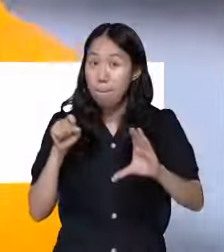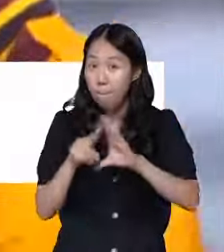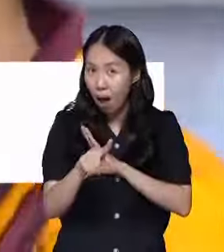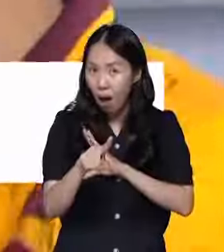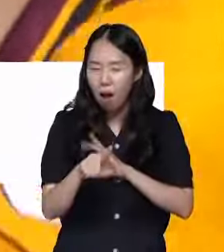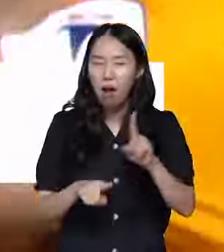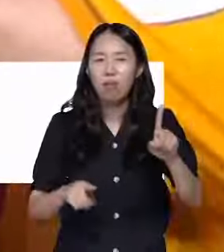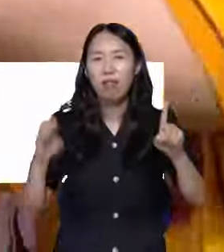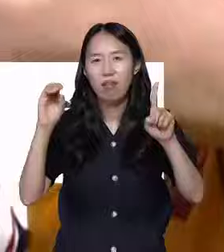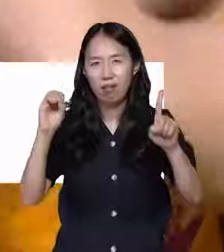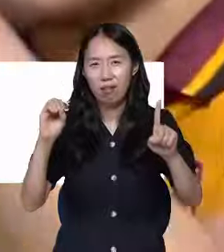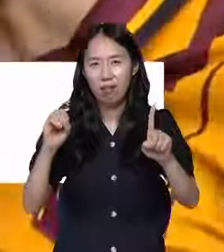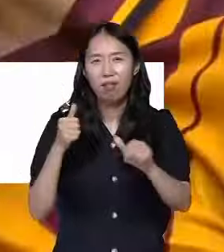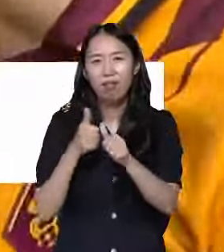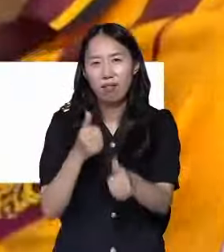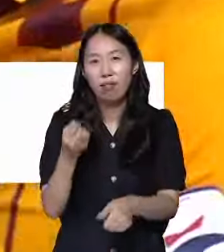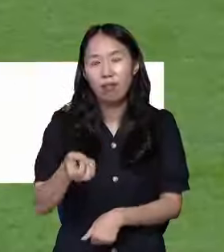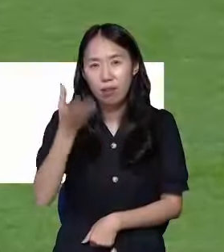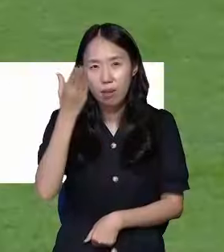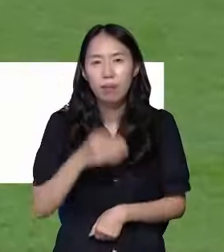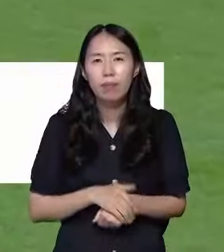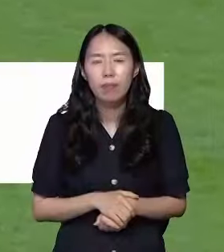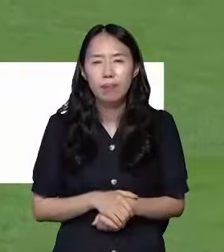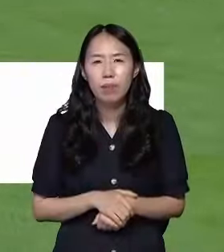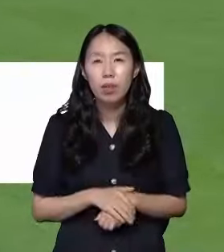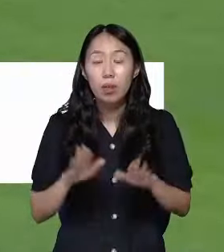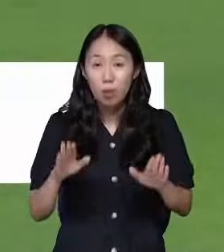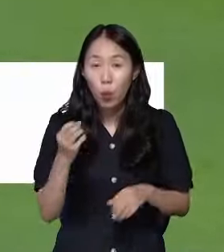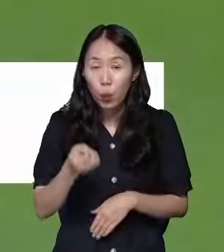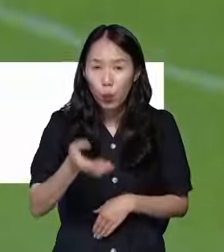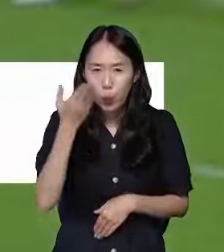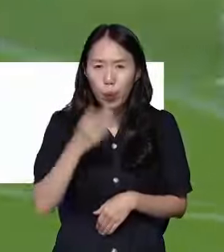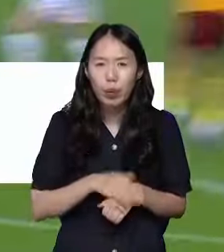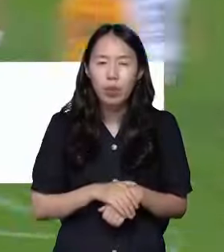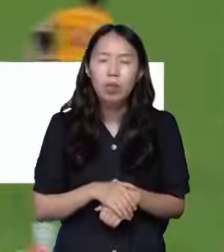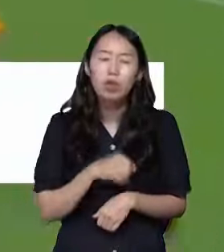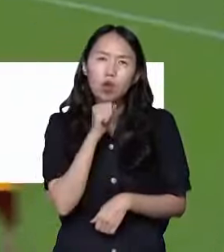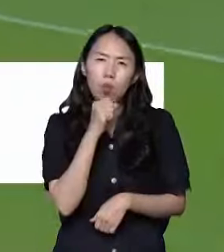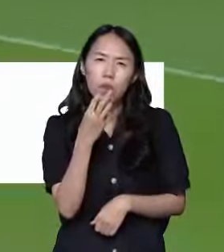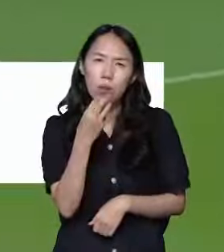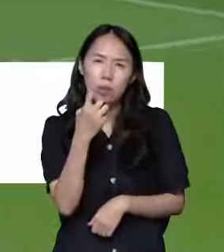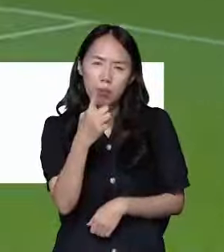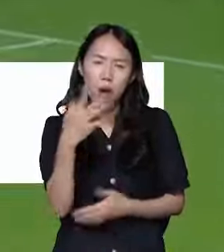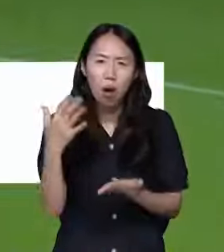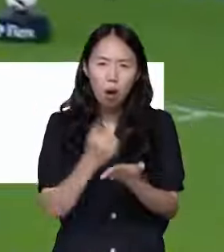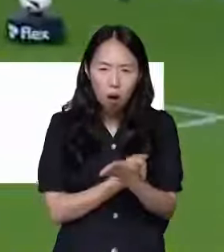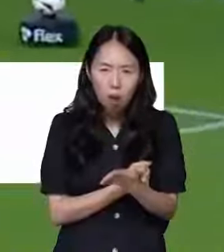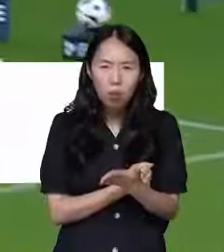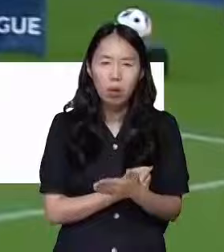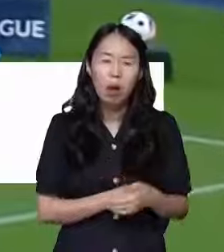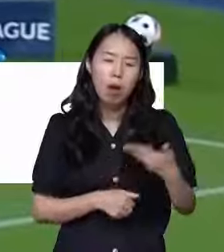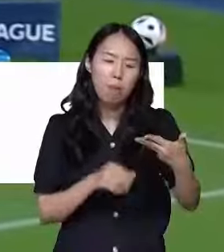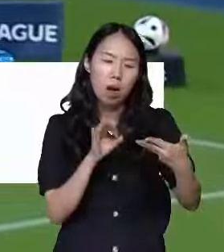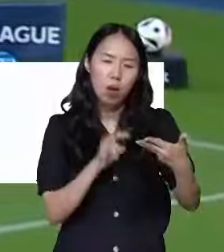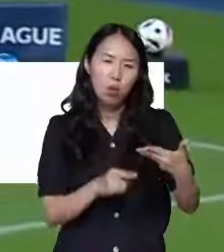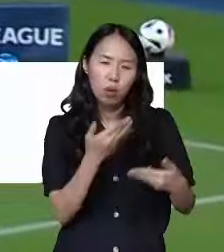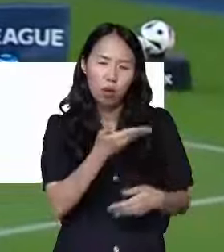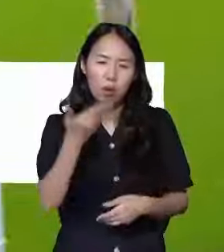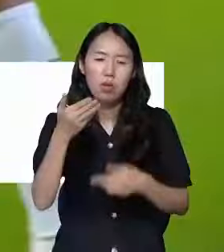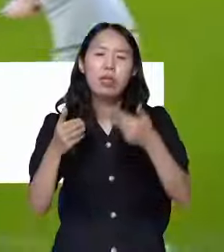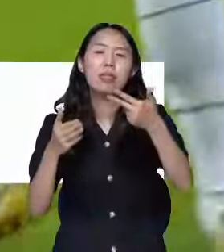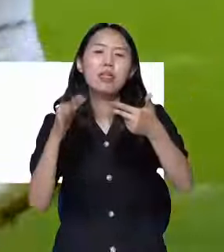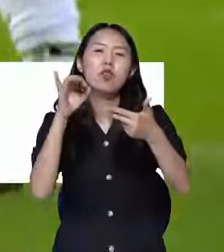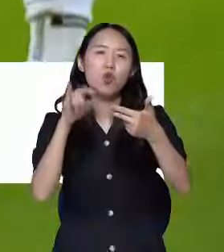결승골로 1대0 승리를 거뒀습니다. 이날 승리로 승점 31점을 확보한 광주는 리그 순위 8위에서